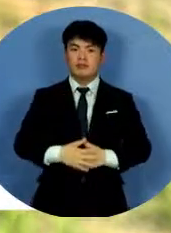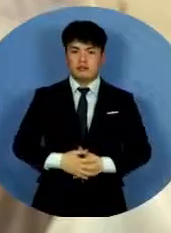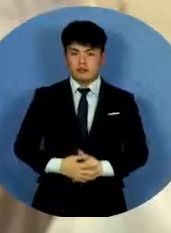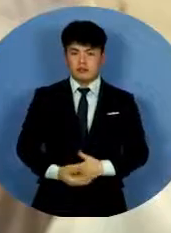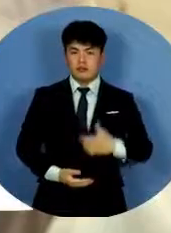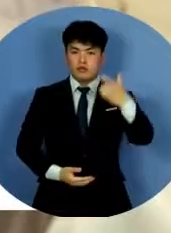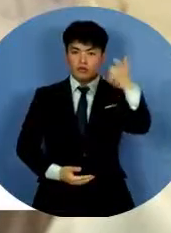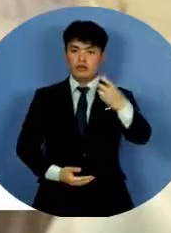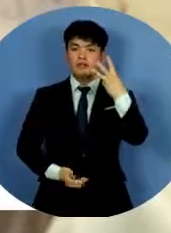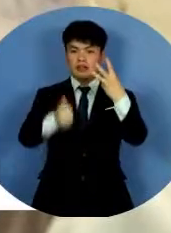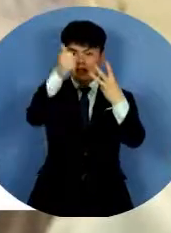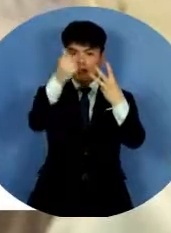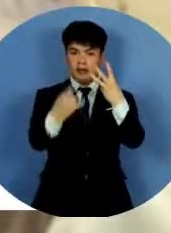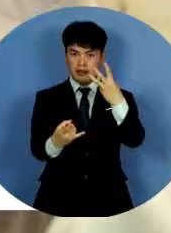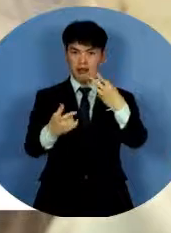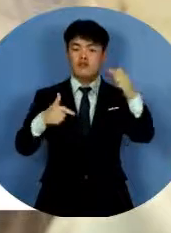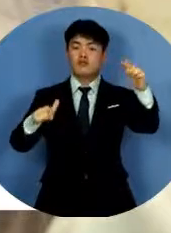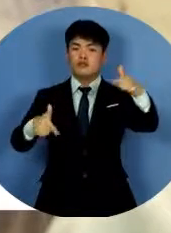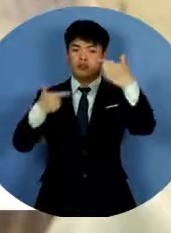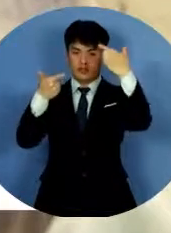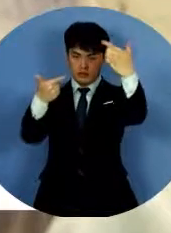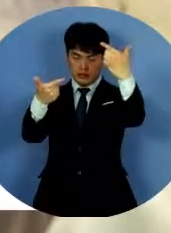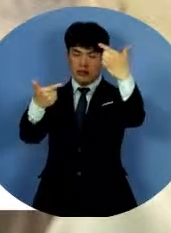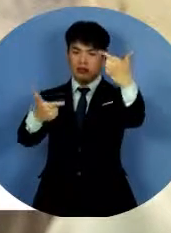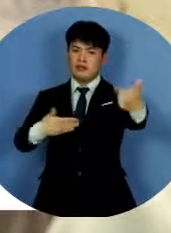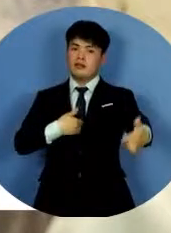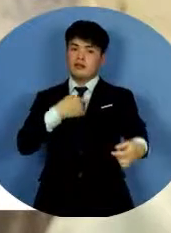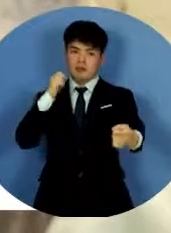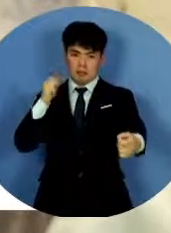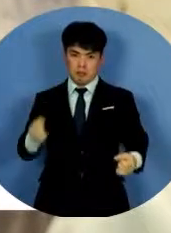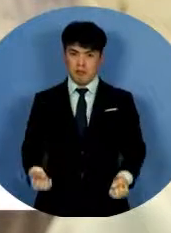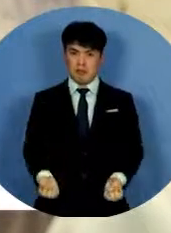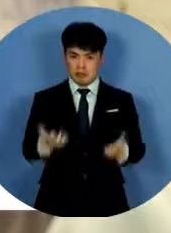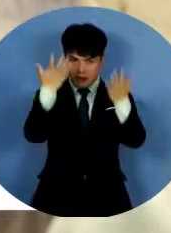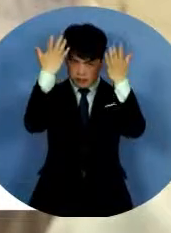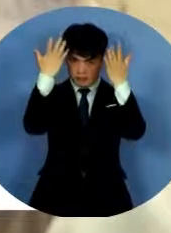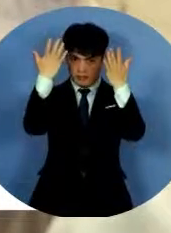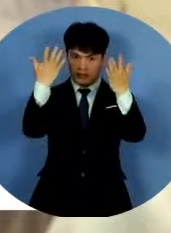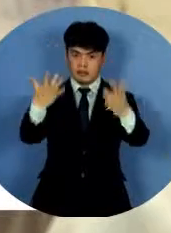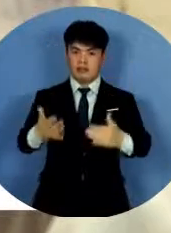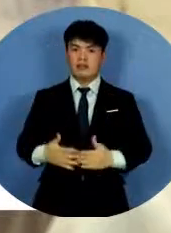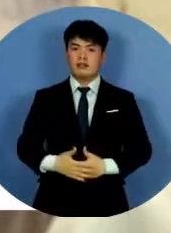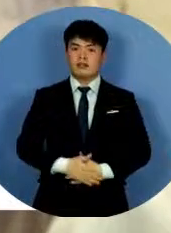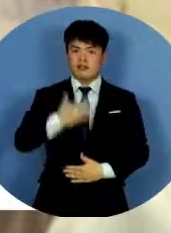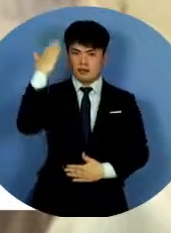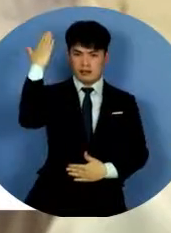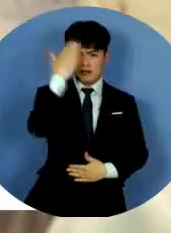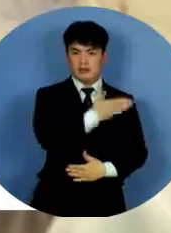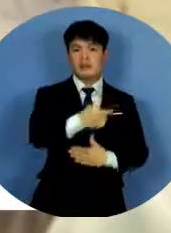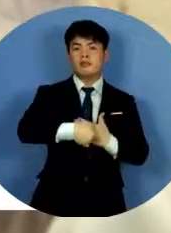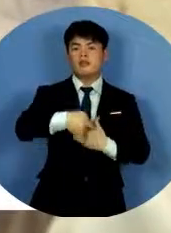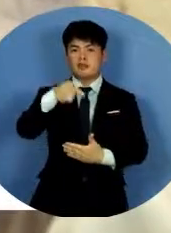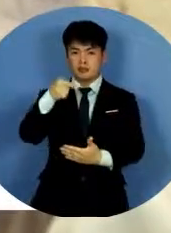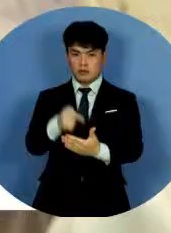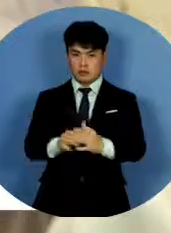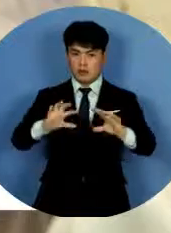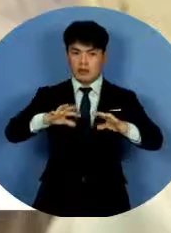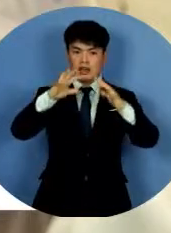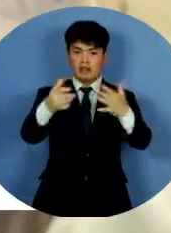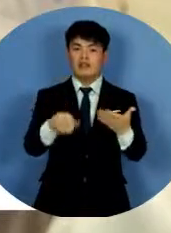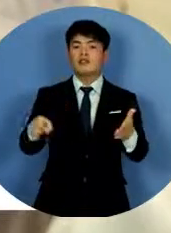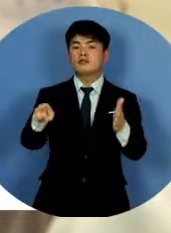생각합니다. 제63회 현충일을 맞이하여 엄숙하고 경건한 마음으로